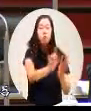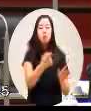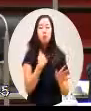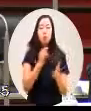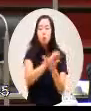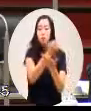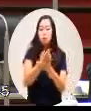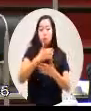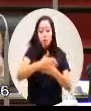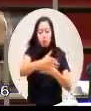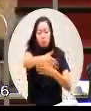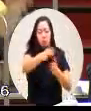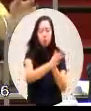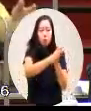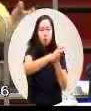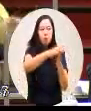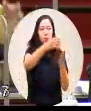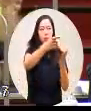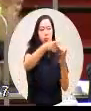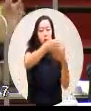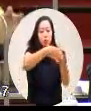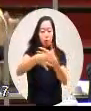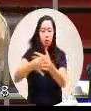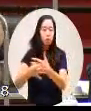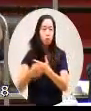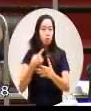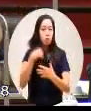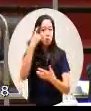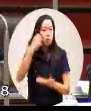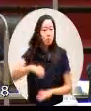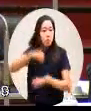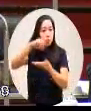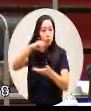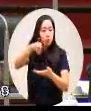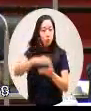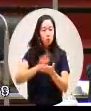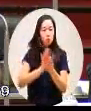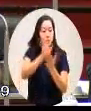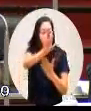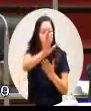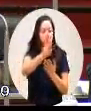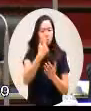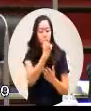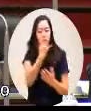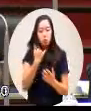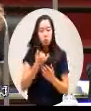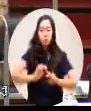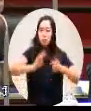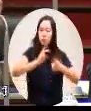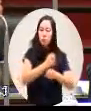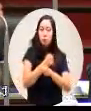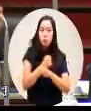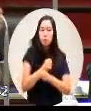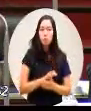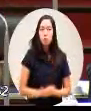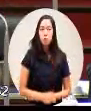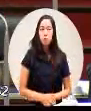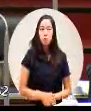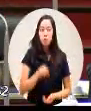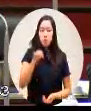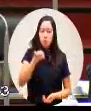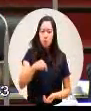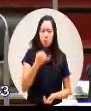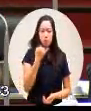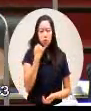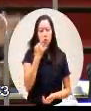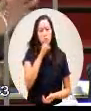个过程有瑕疵，我是会建议，好、哦，这个是不是方式以后要注意一下，改变一下。我是属于这